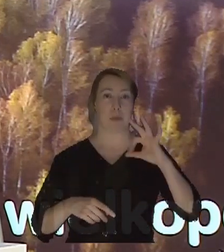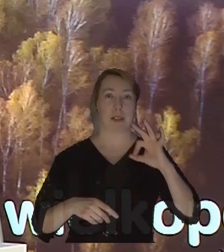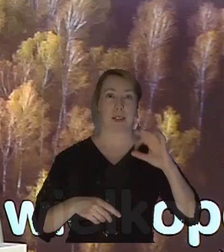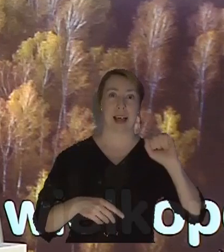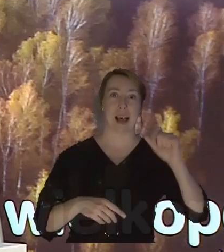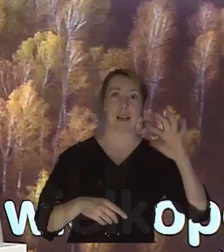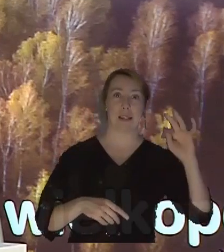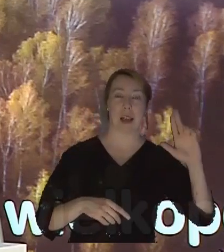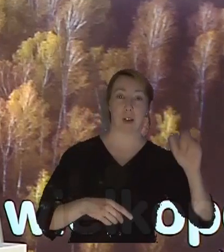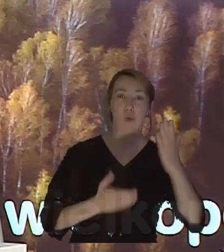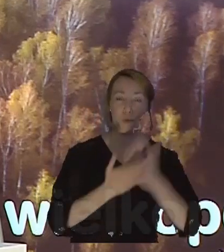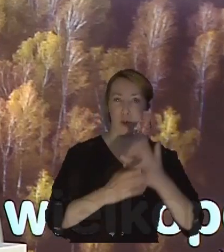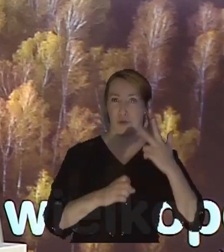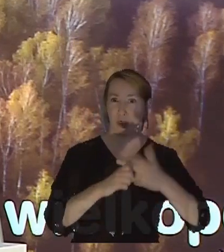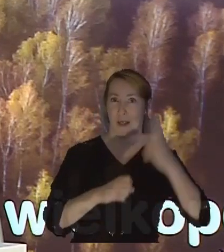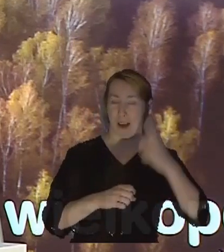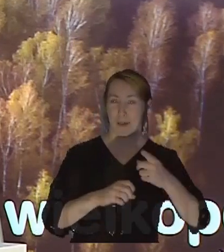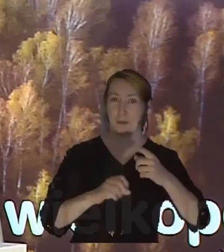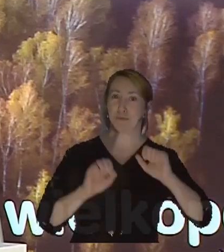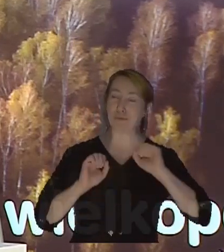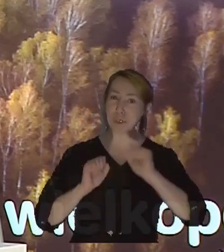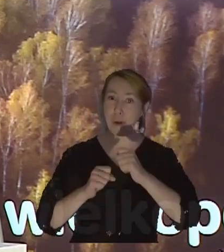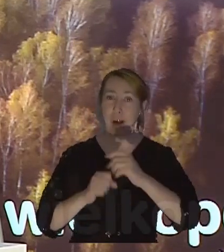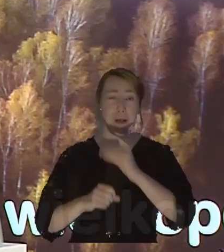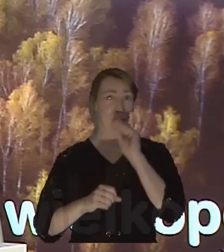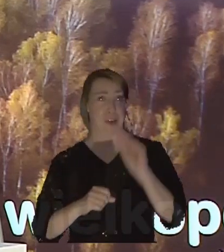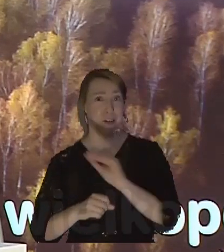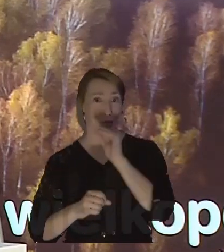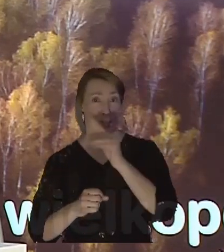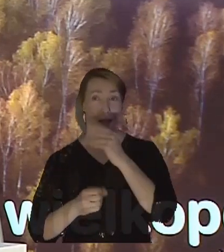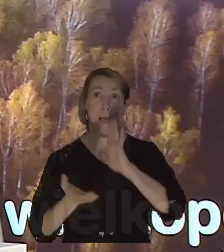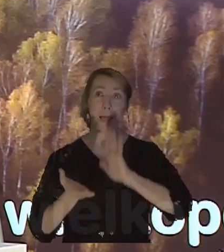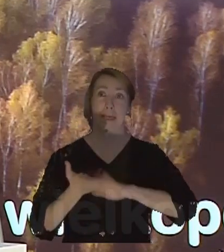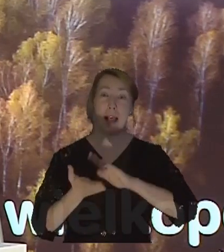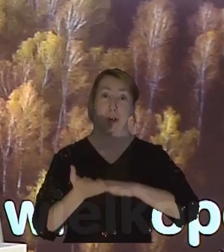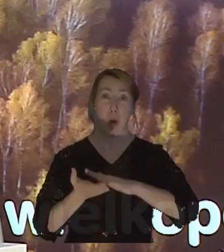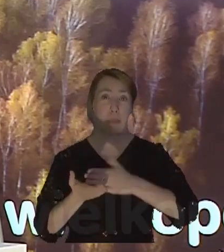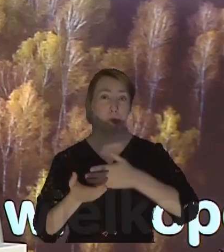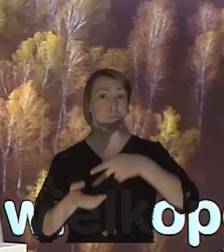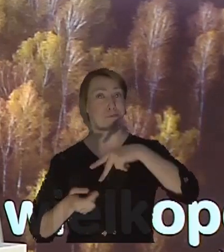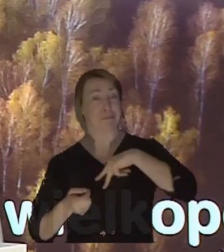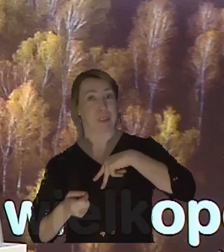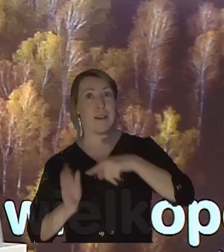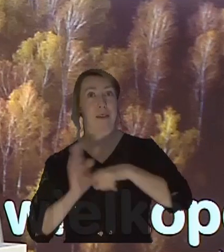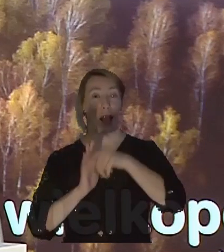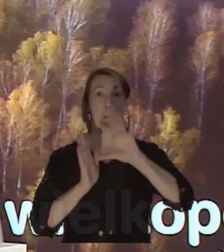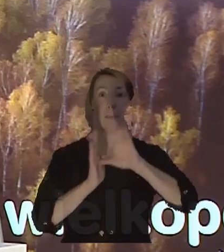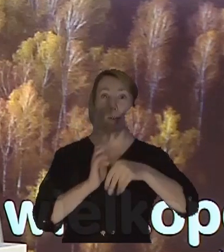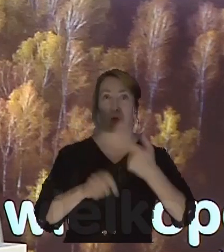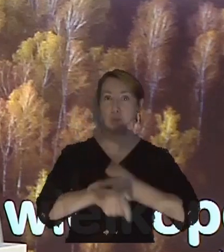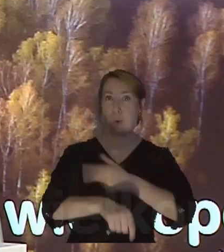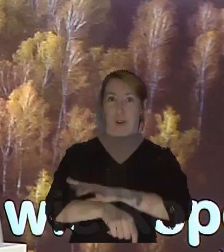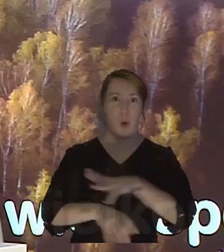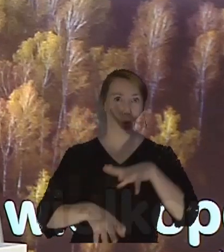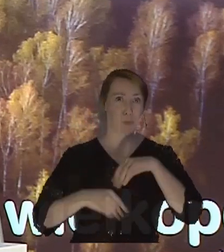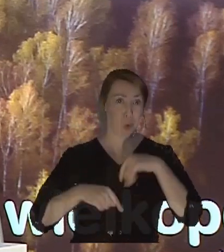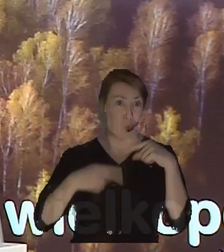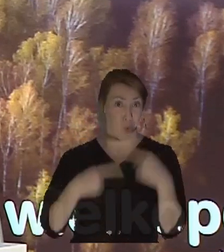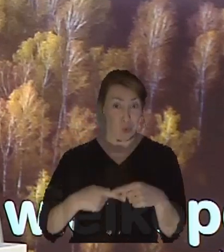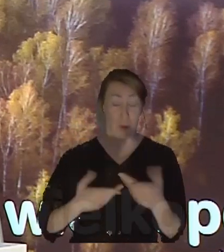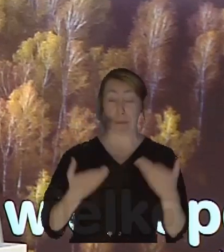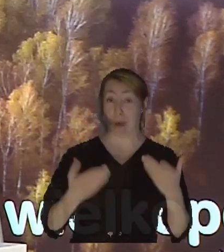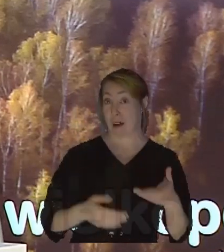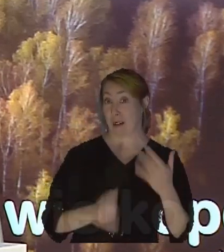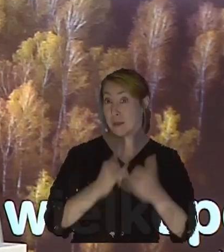30. rocznicę twórczości, to jeszcze nie został uhonorowany odznaką za zasługi dla miasta Poznania, czyli jak pan